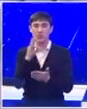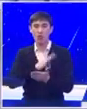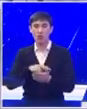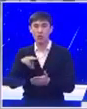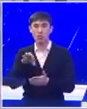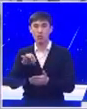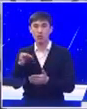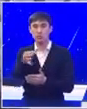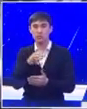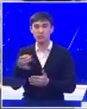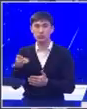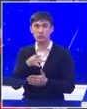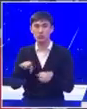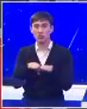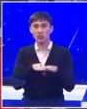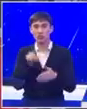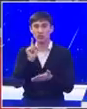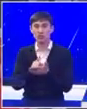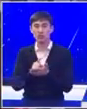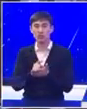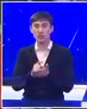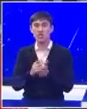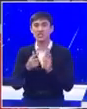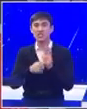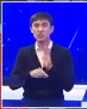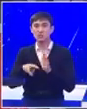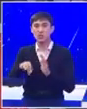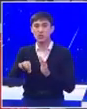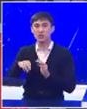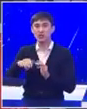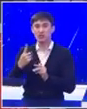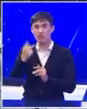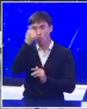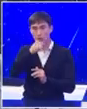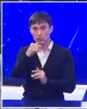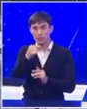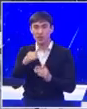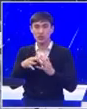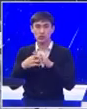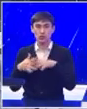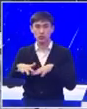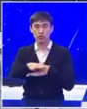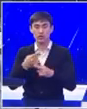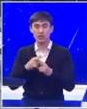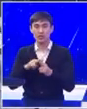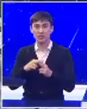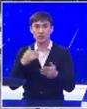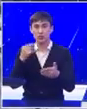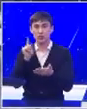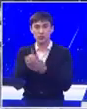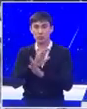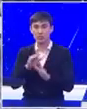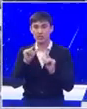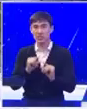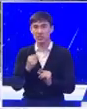ломбардов областного и республиканского уровней должны быть не менее 70 миллионов тенге в год. В населенных пунктах этот показатель не должен быть